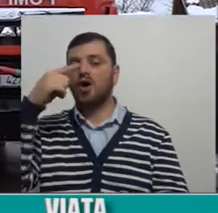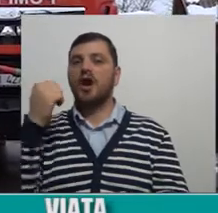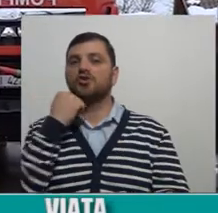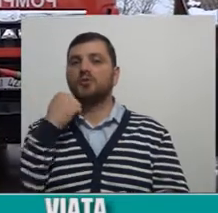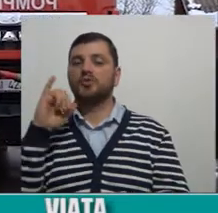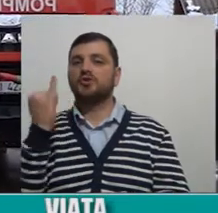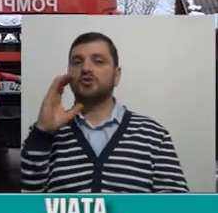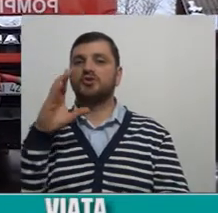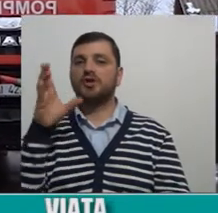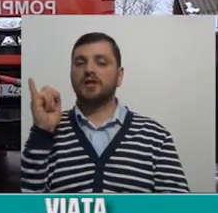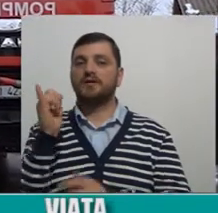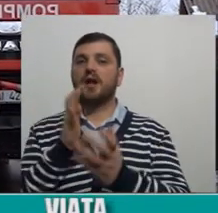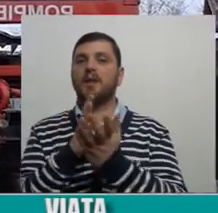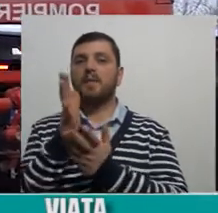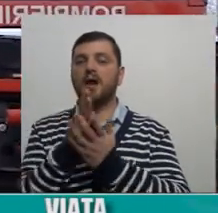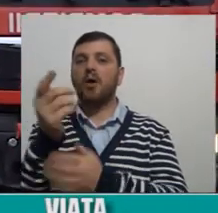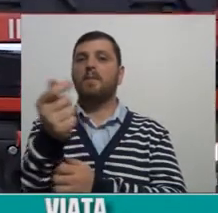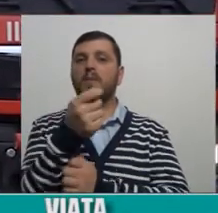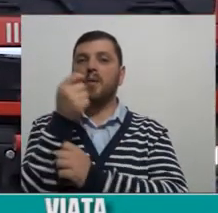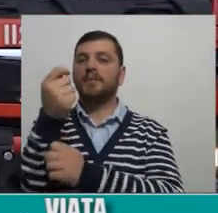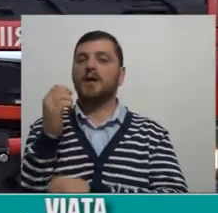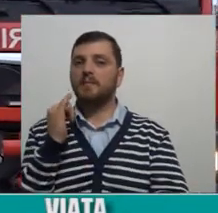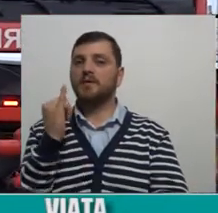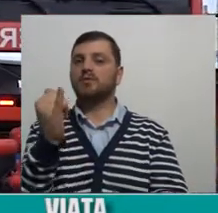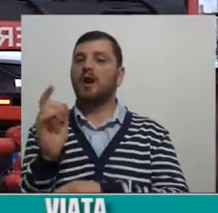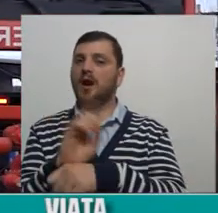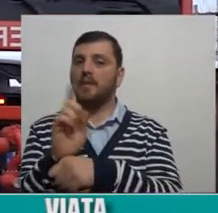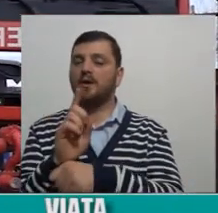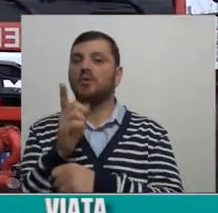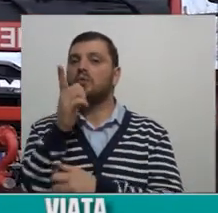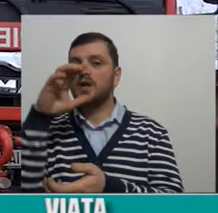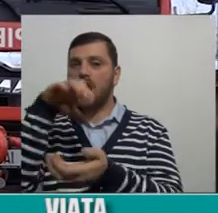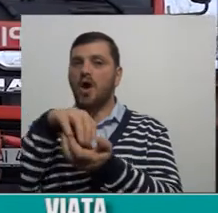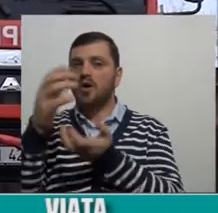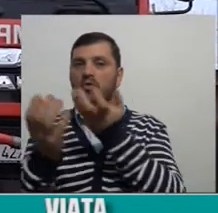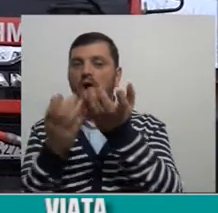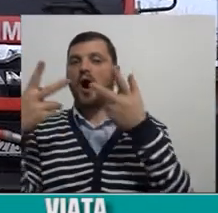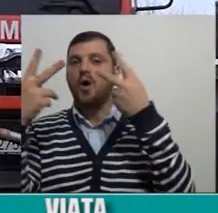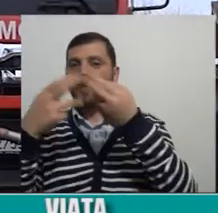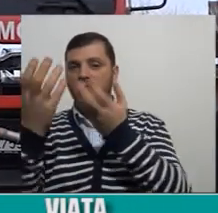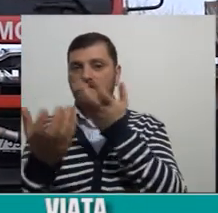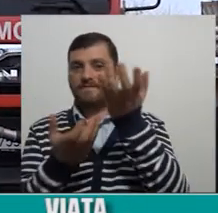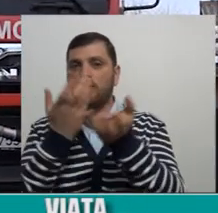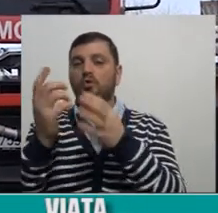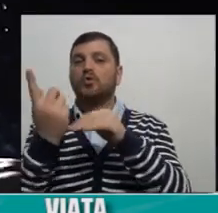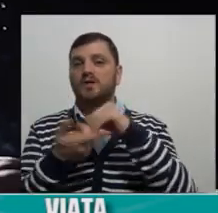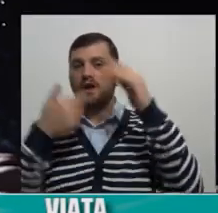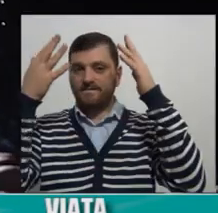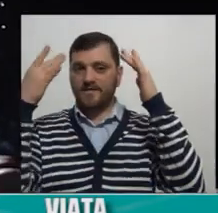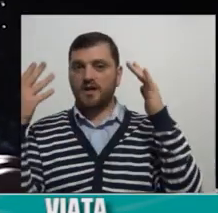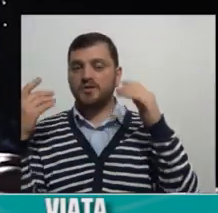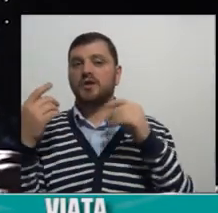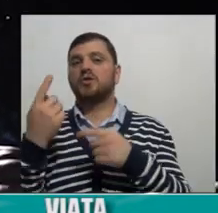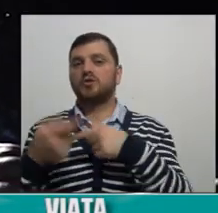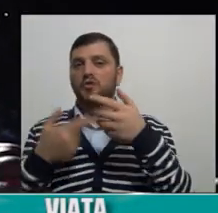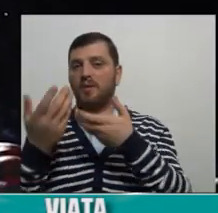Cicănești, Câmpulung și Cetățeni. De fiecare dată, pompierii au intervenit prompt la fața locului și au stins flăcările. Din